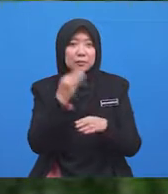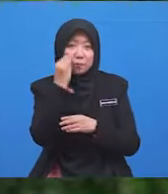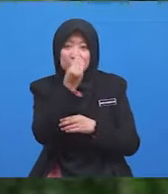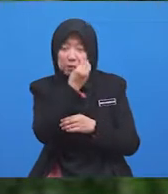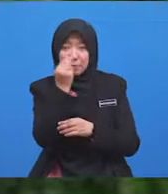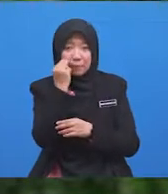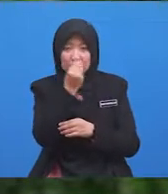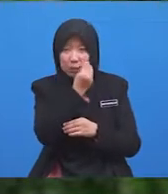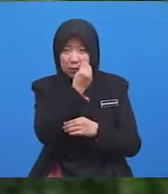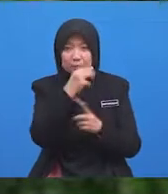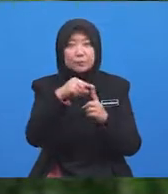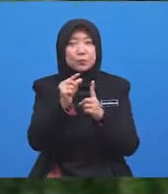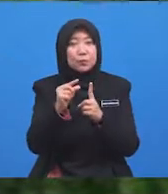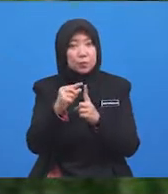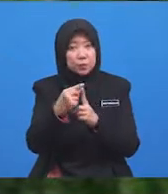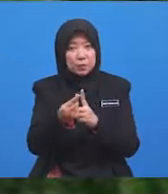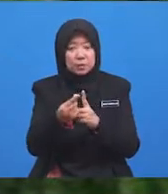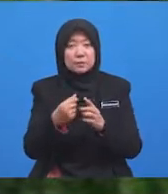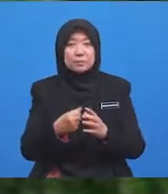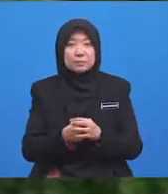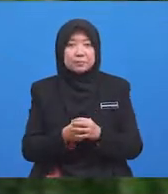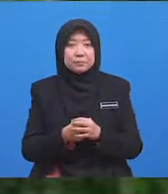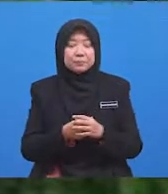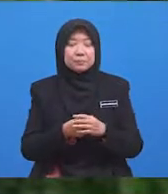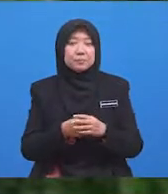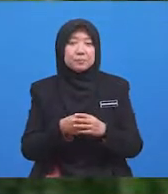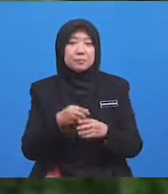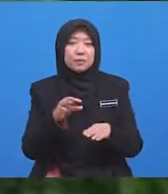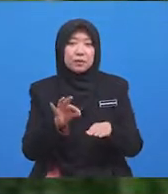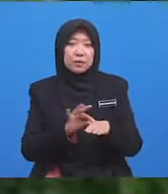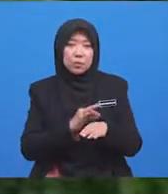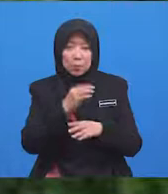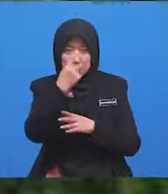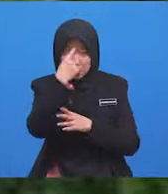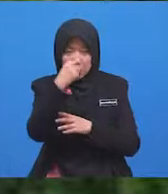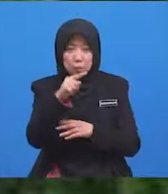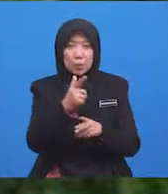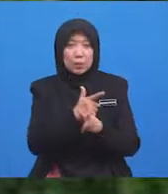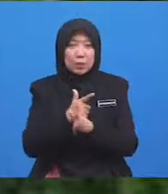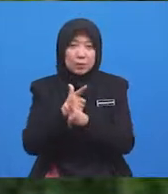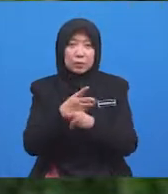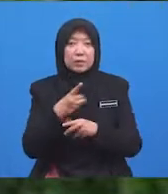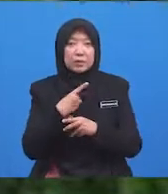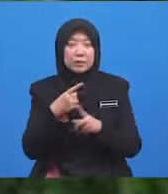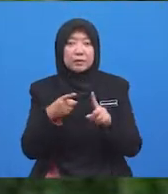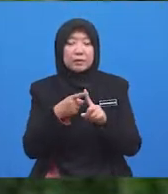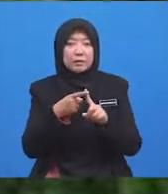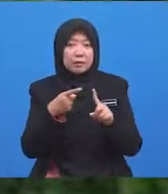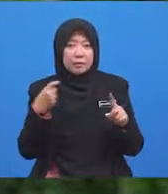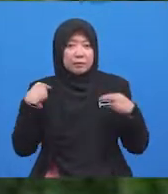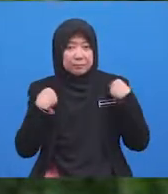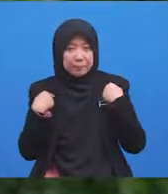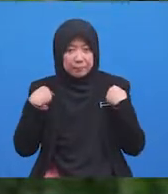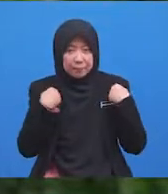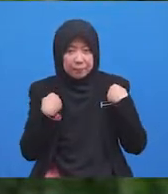Duri yang terdapat pada bunga mawar berfungsi untuk melindungi dirinya dari pada serangan hewan